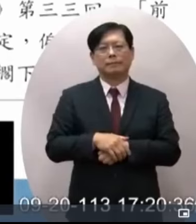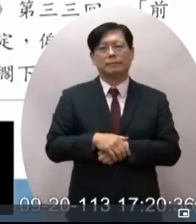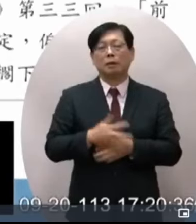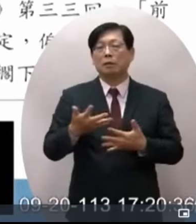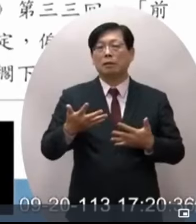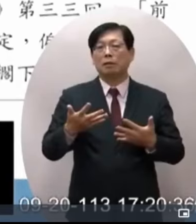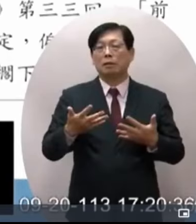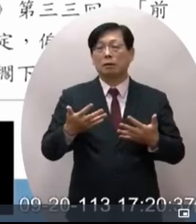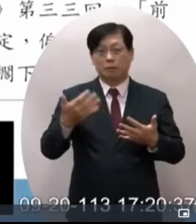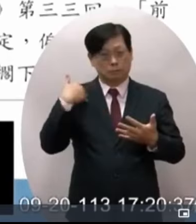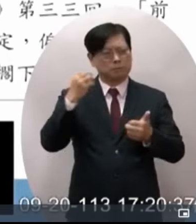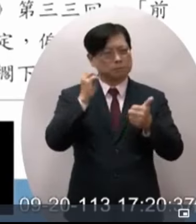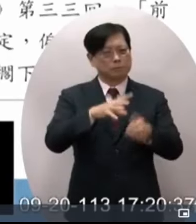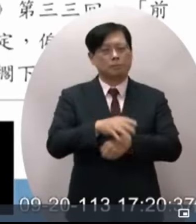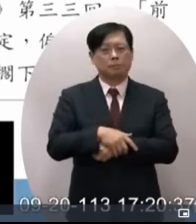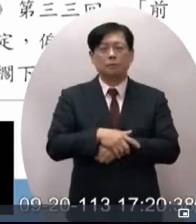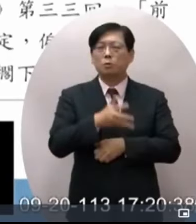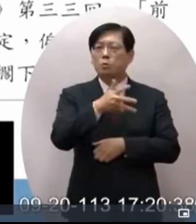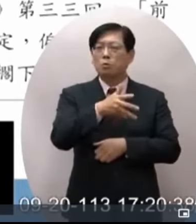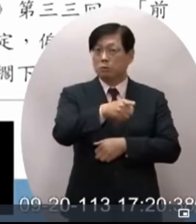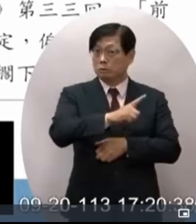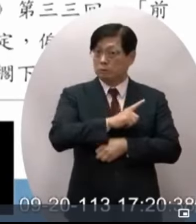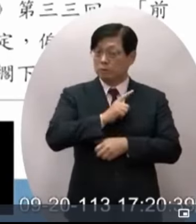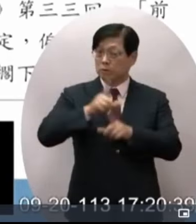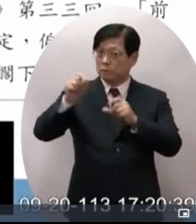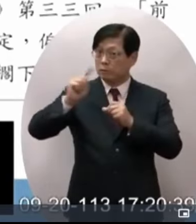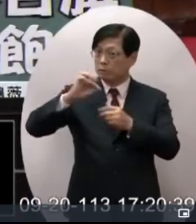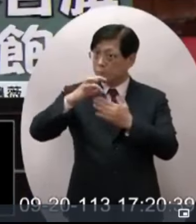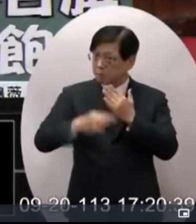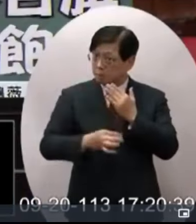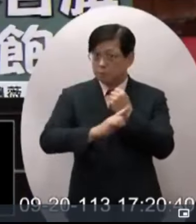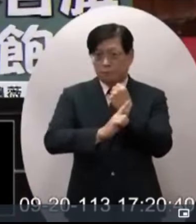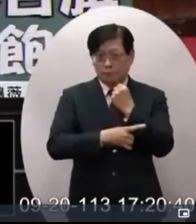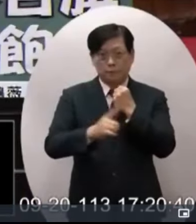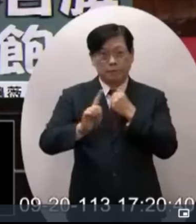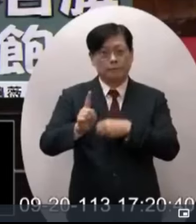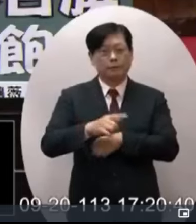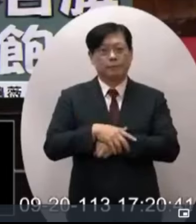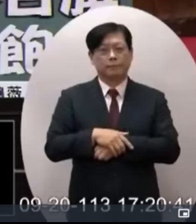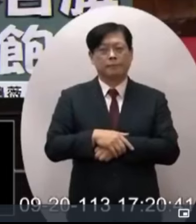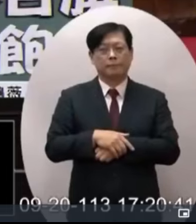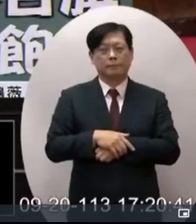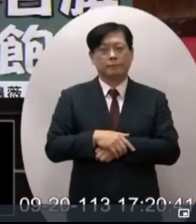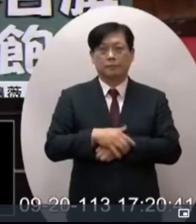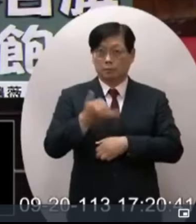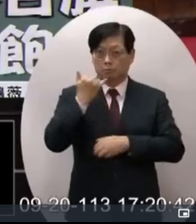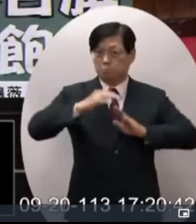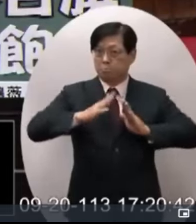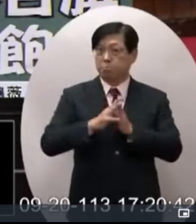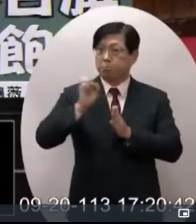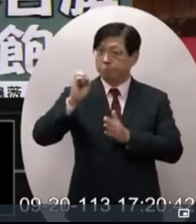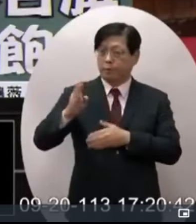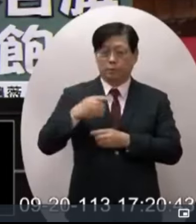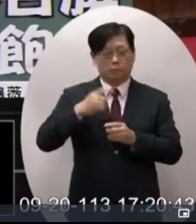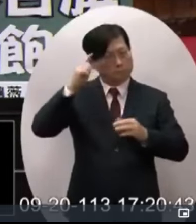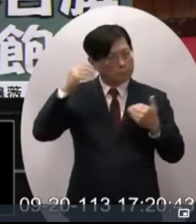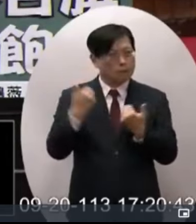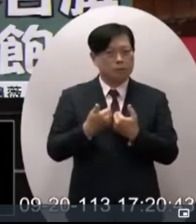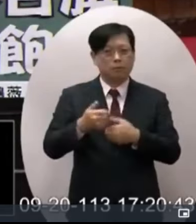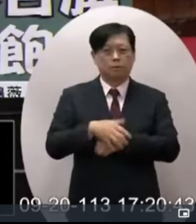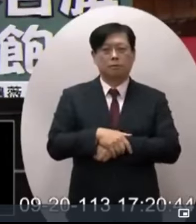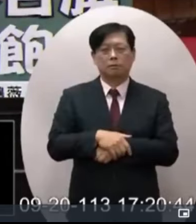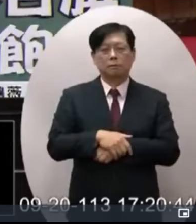主委，我当时就说，请问你们是依哪一条法说可以直接说反对？